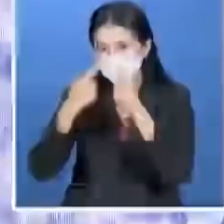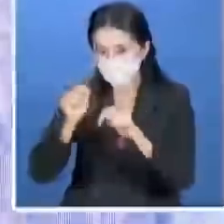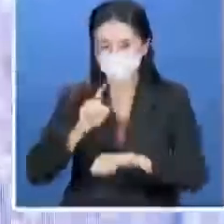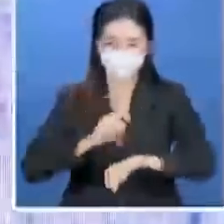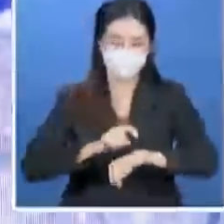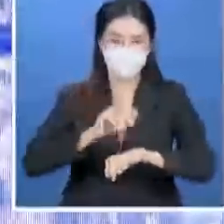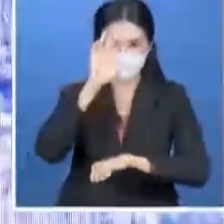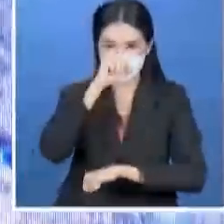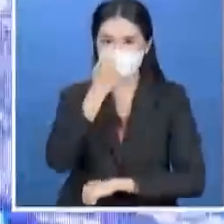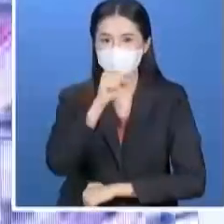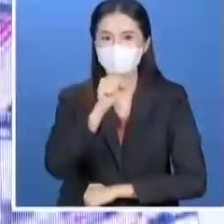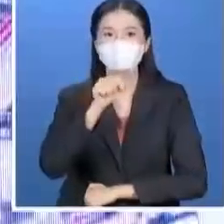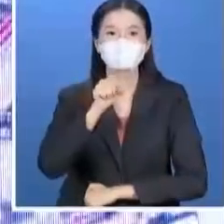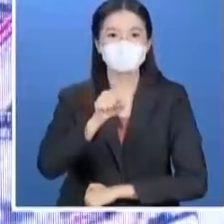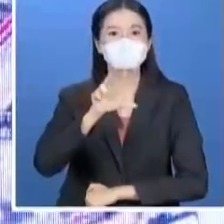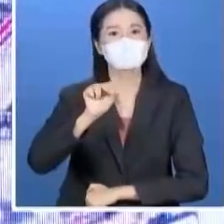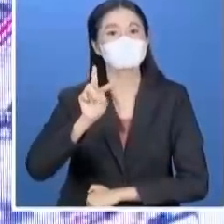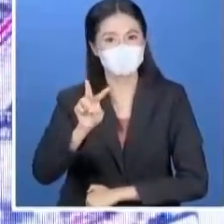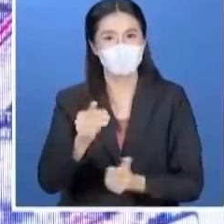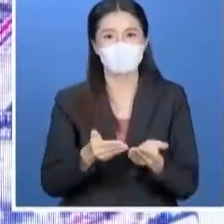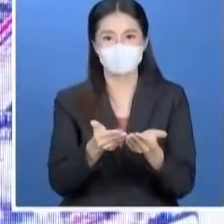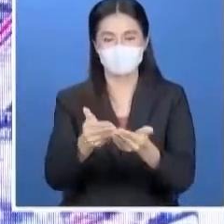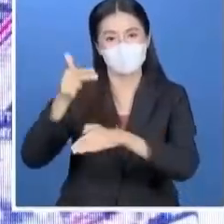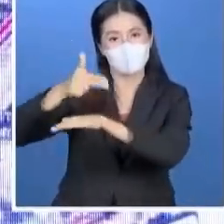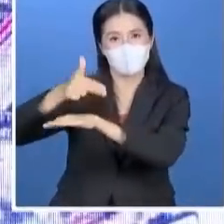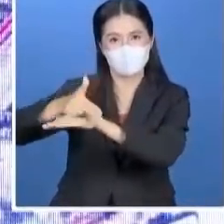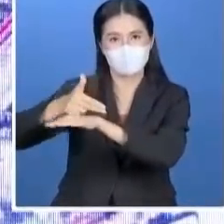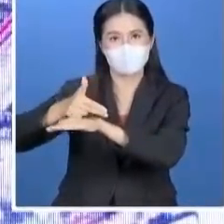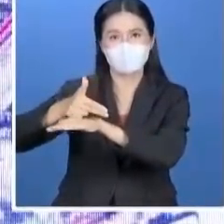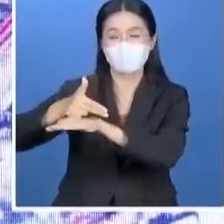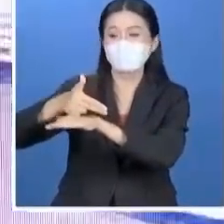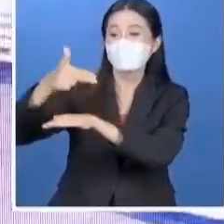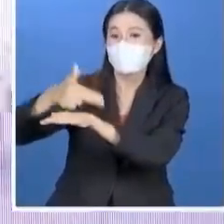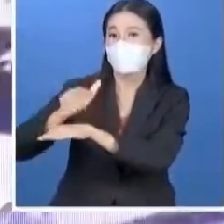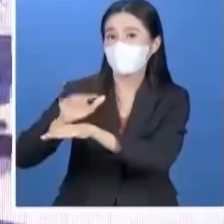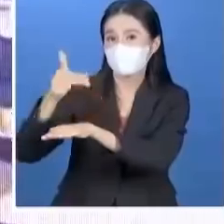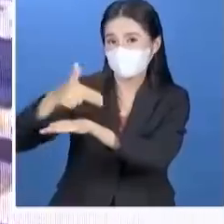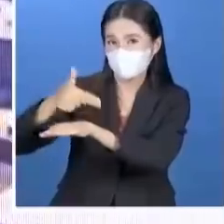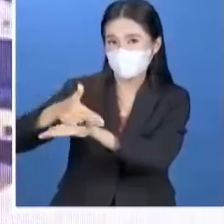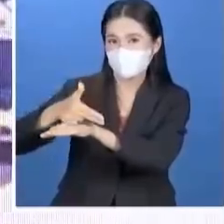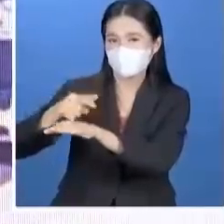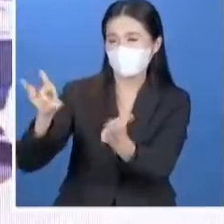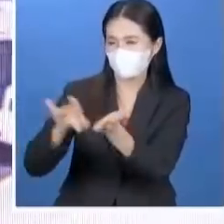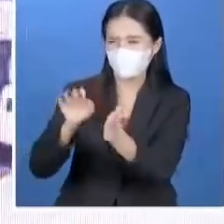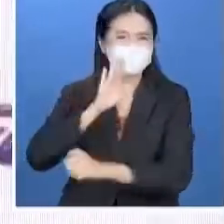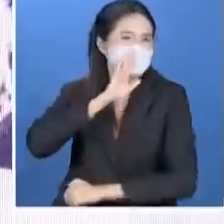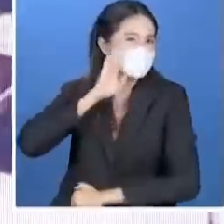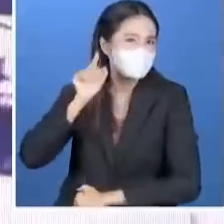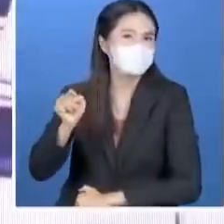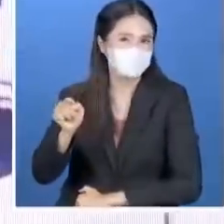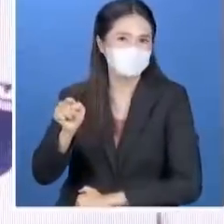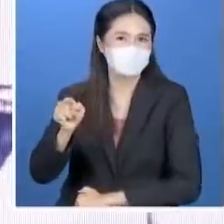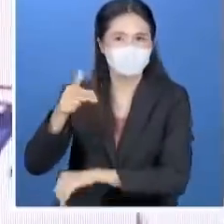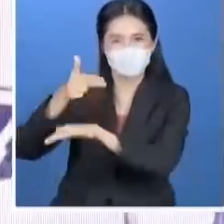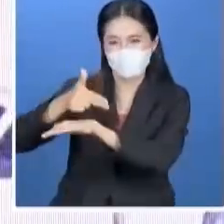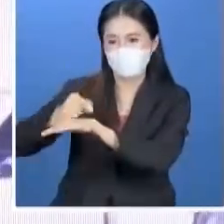า 22:32 เรือได้ขับผ่านกล้องวงจรปิดโดยกล้องจุดนี้เป็นกล้องที่คุณภาพไฟล์สูงซึ่งผู้เชี่ยวชาญจ